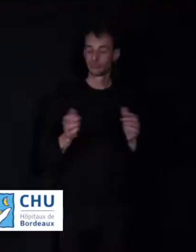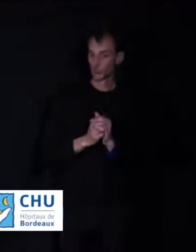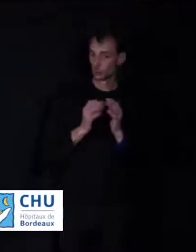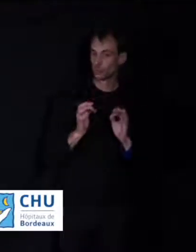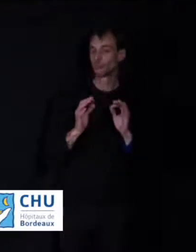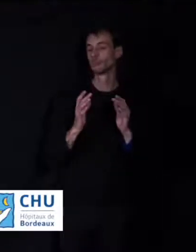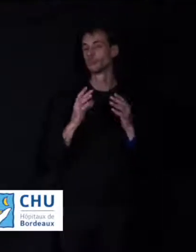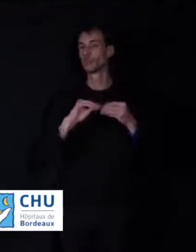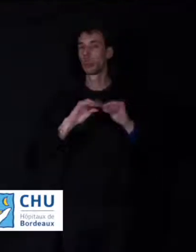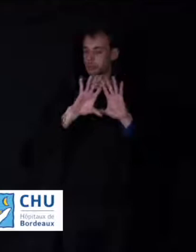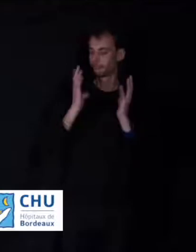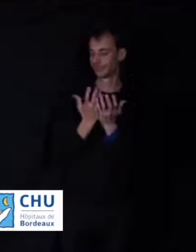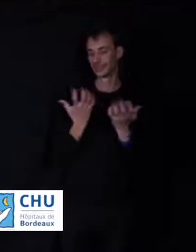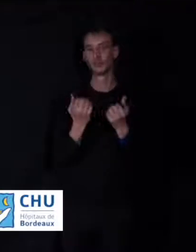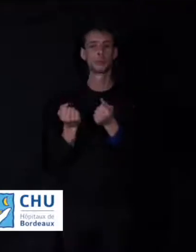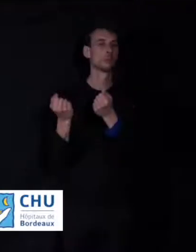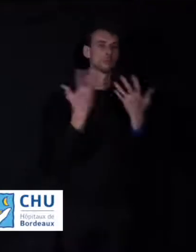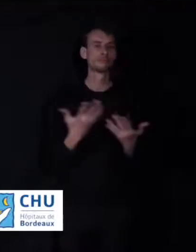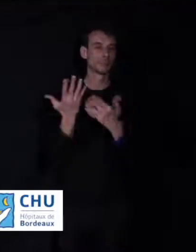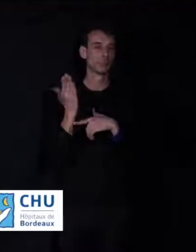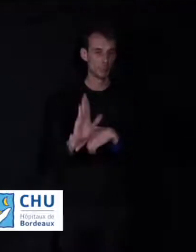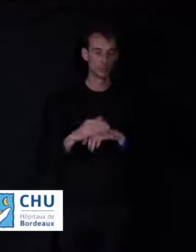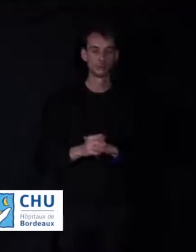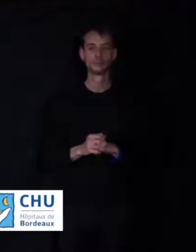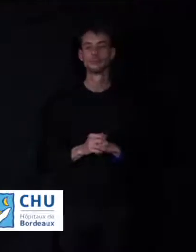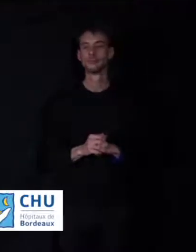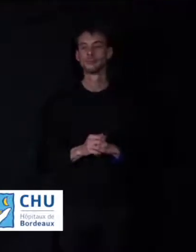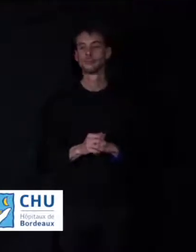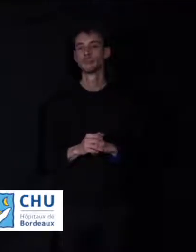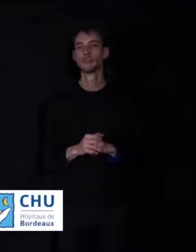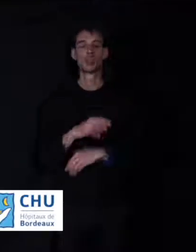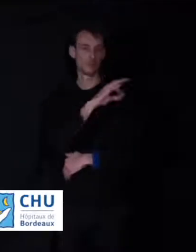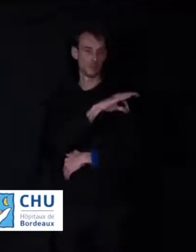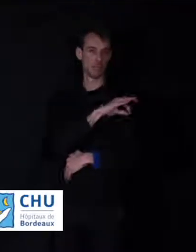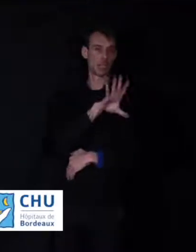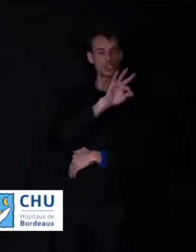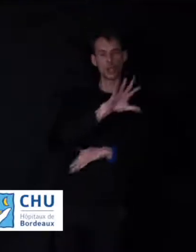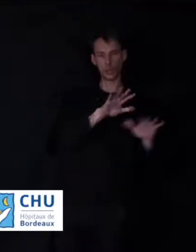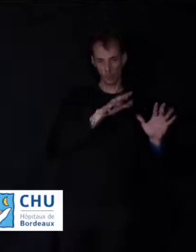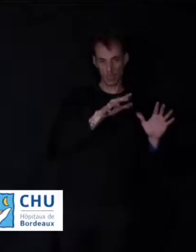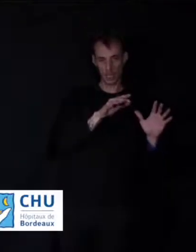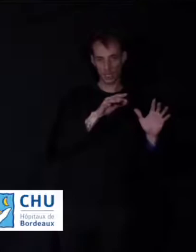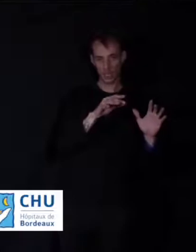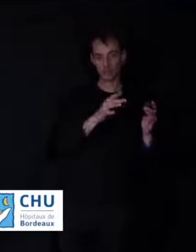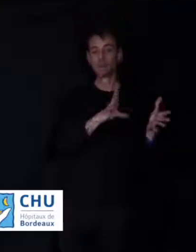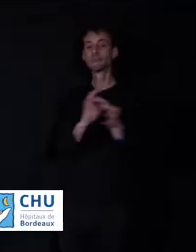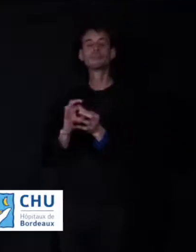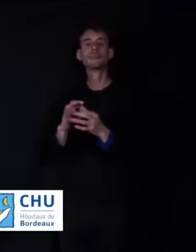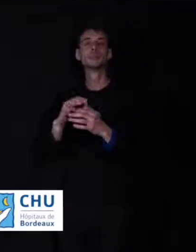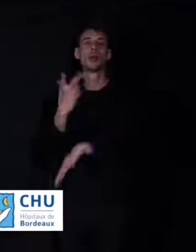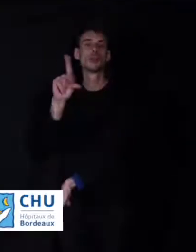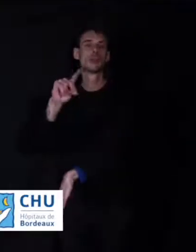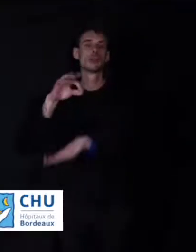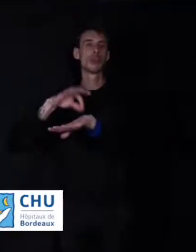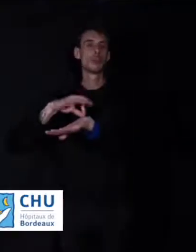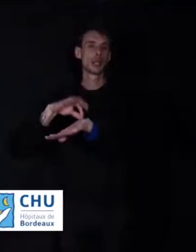Il existe actuellement 50 vaccins pour à peu près une trentaine de maladies infectieuses. Alors je vous rassure, on ne reverra pas tous ces vaccins